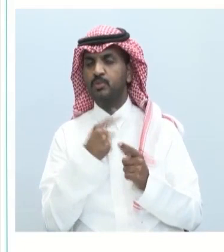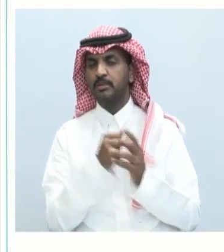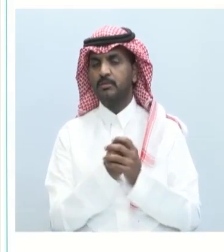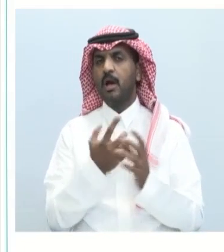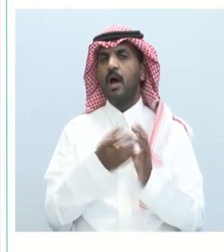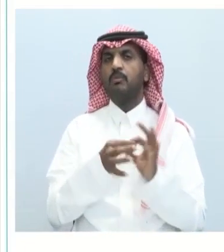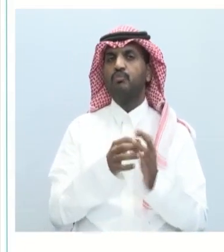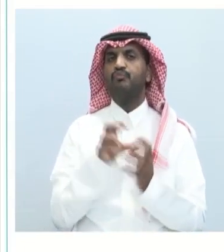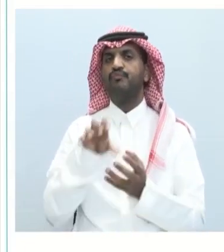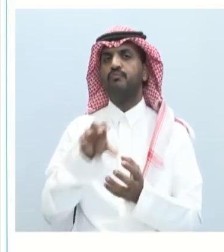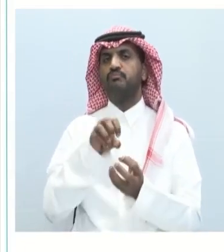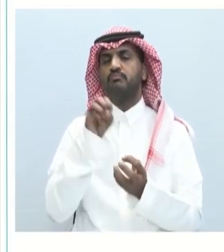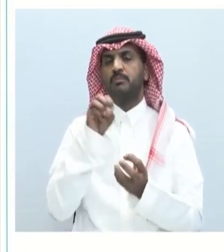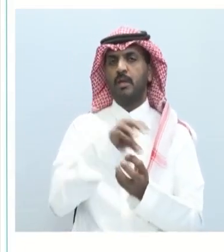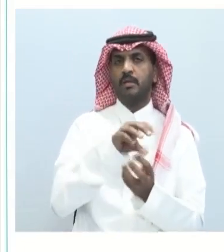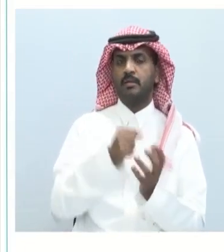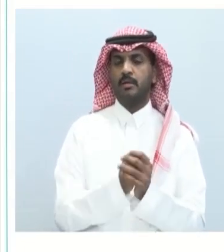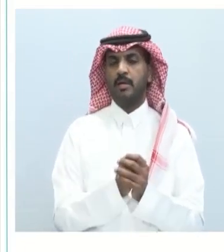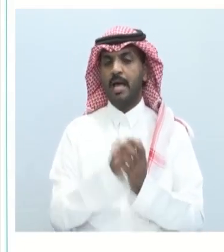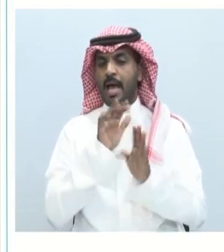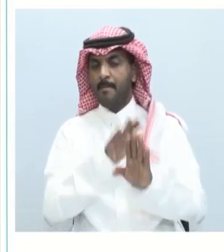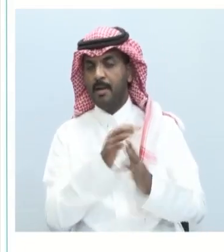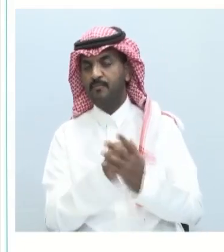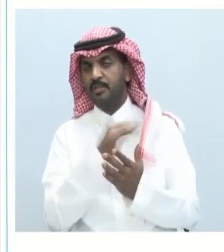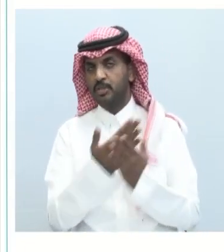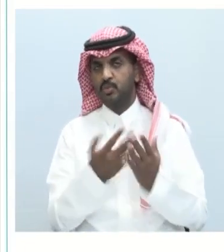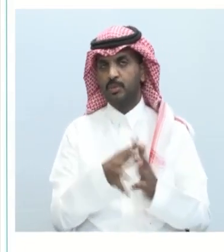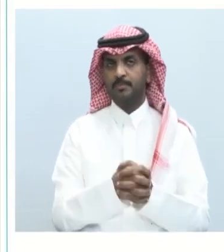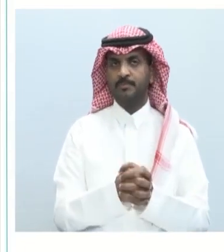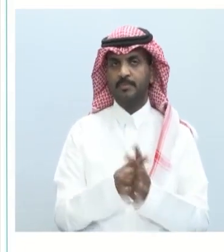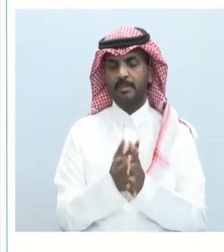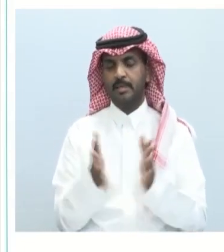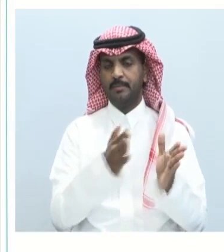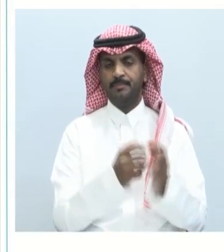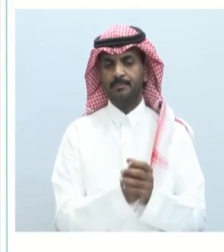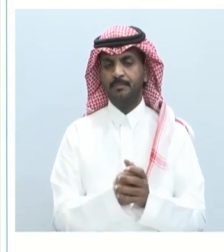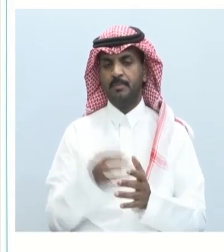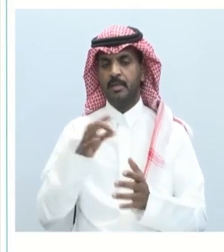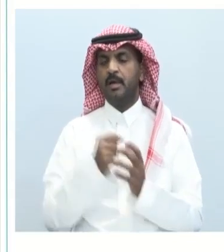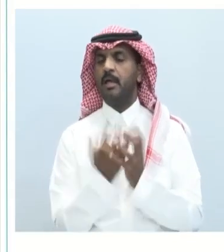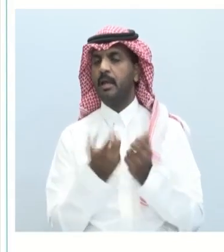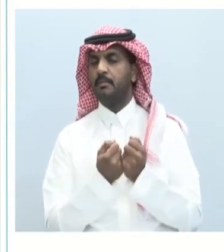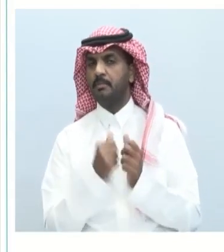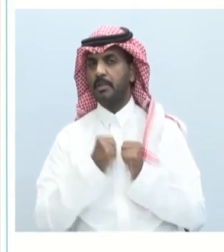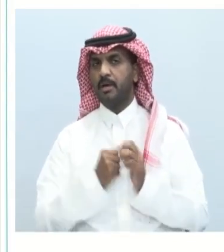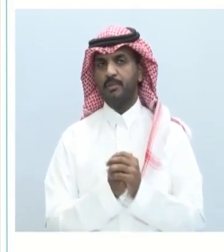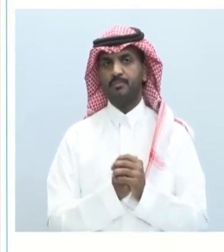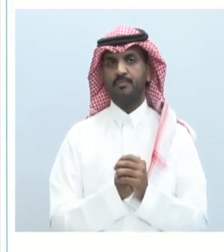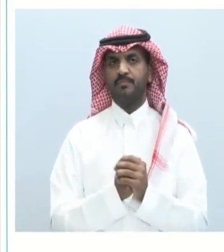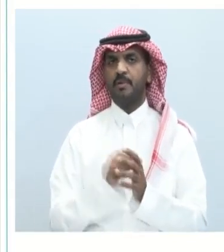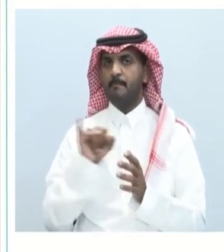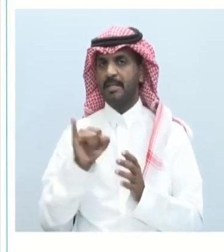علاقه له وافلاته في امام الحقل في الجدول التالي على سبيل المثال رقم الطالب في المواد الدراسيه